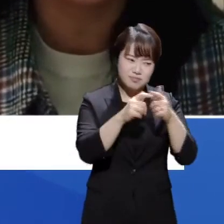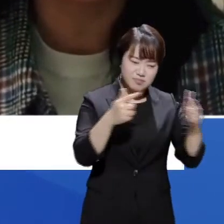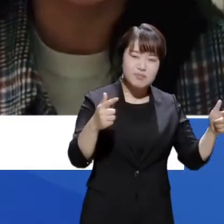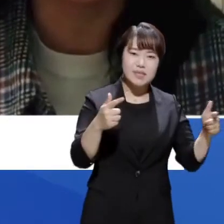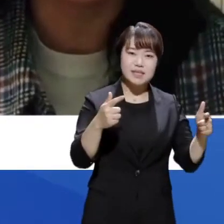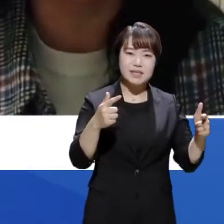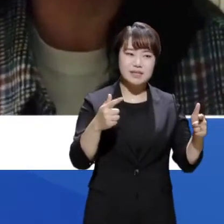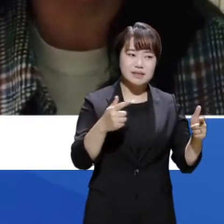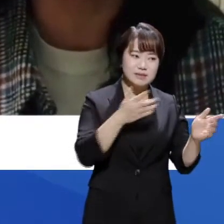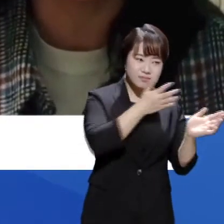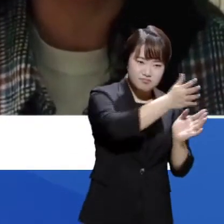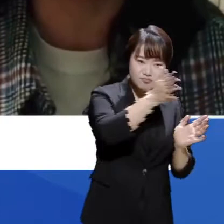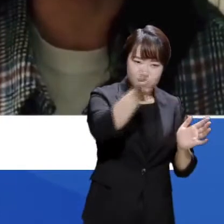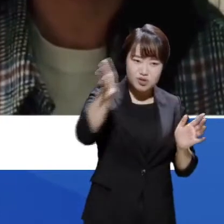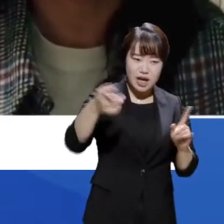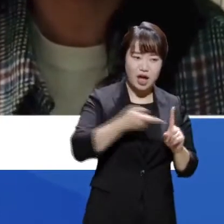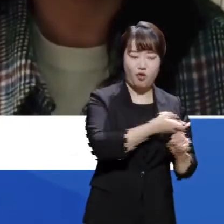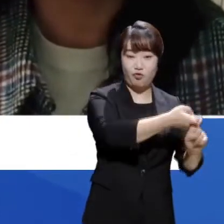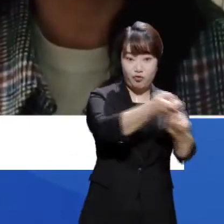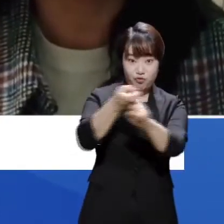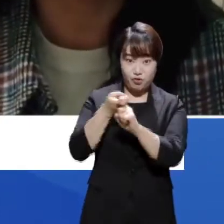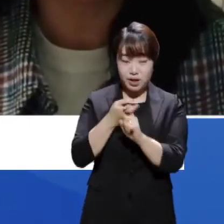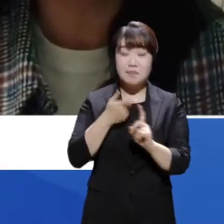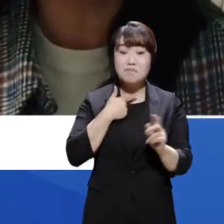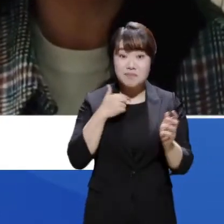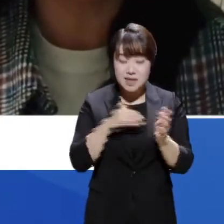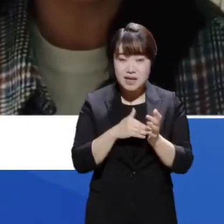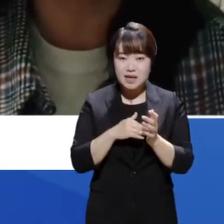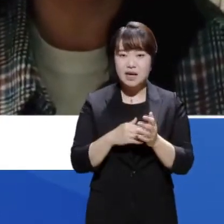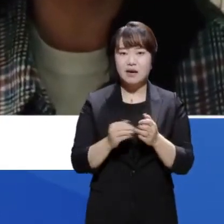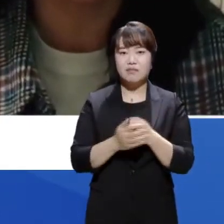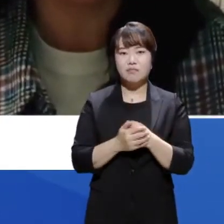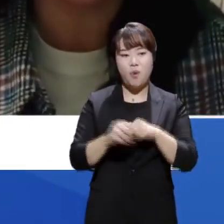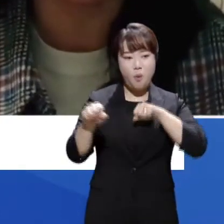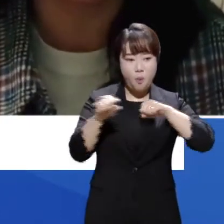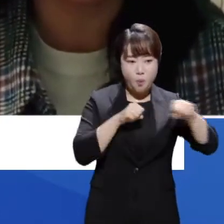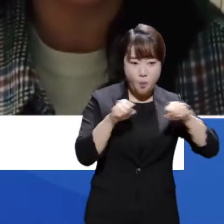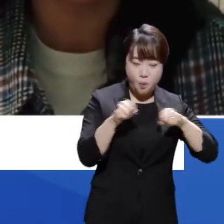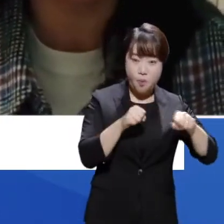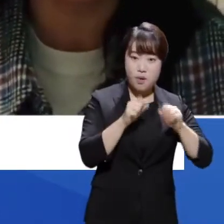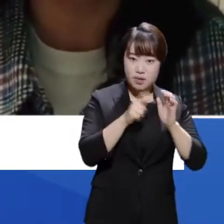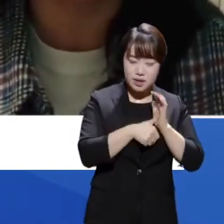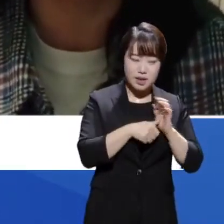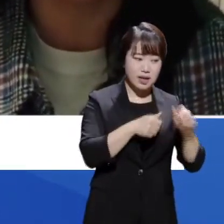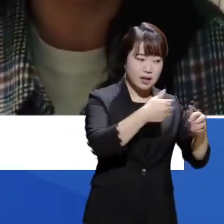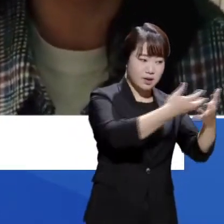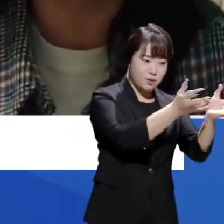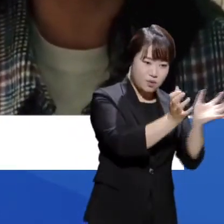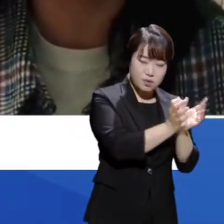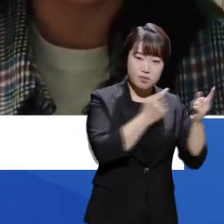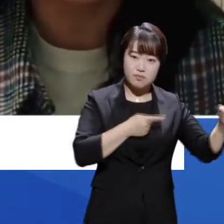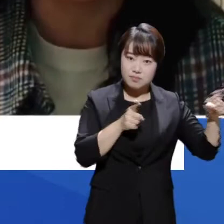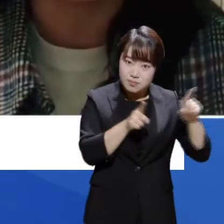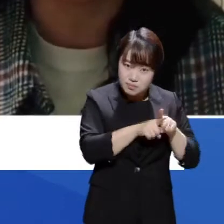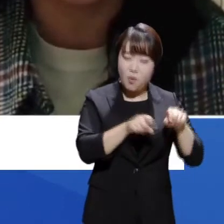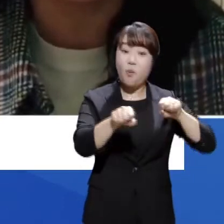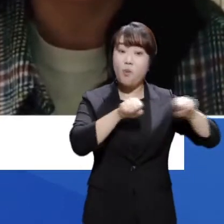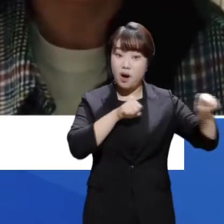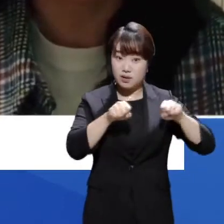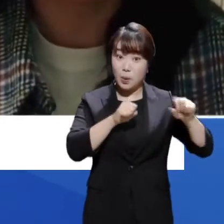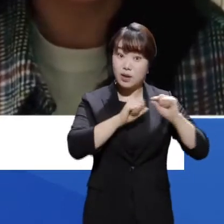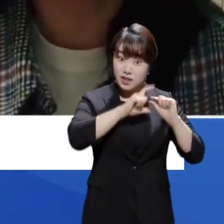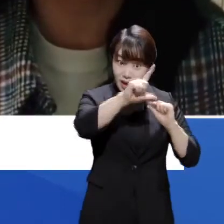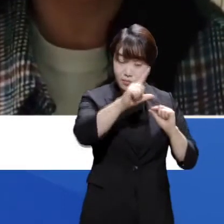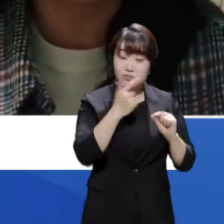좀 연결되는 경험들을 했었었는데요. 이제 어떤 활동을 하게 되면 시민단체와 활동가 중심의 활동이 있어